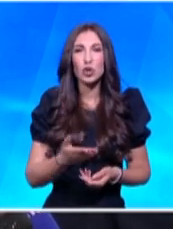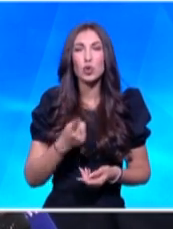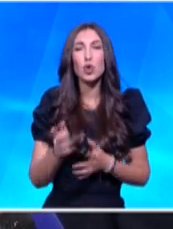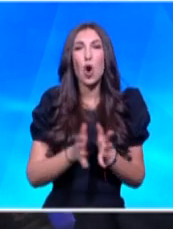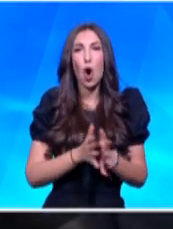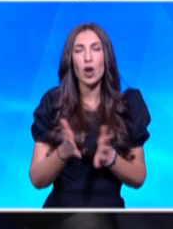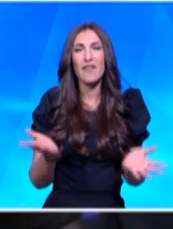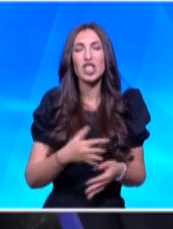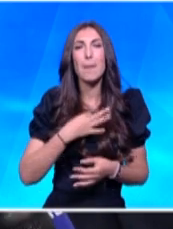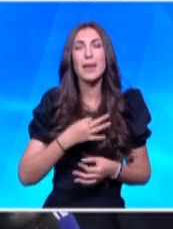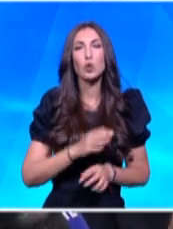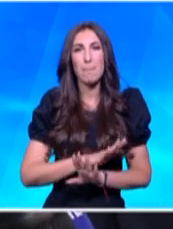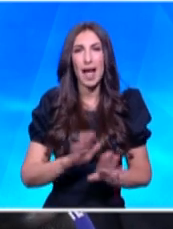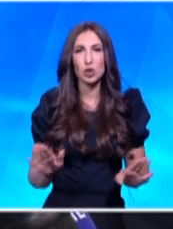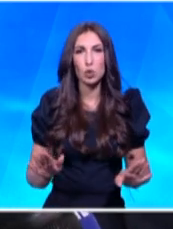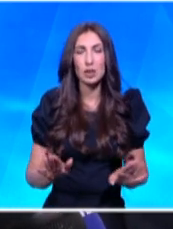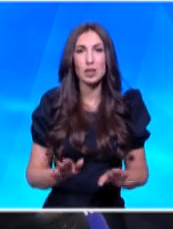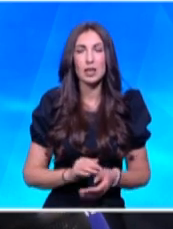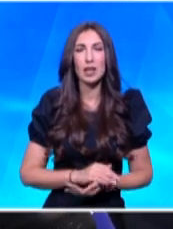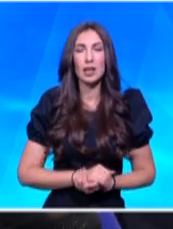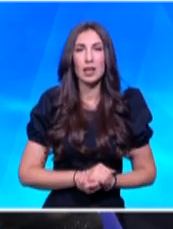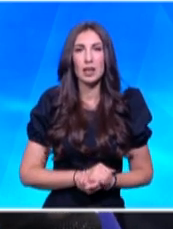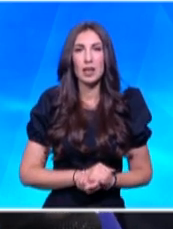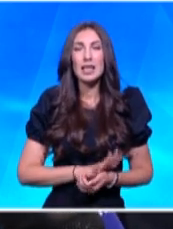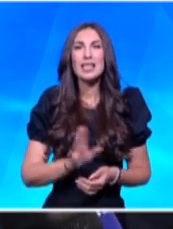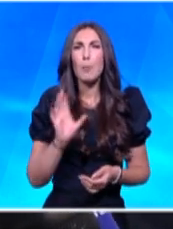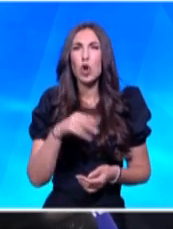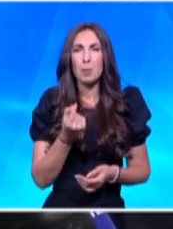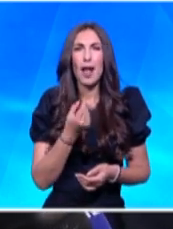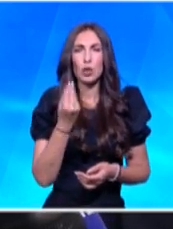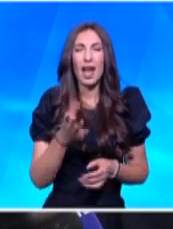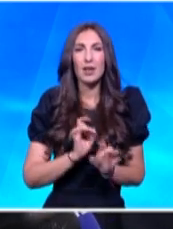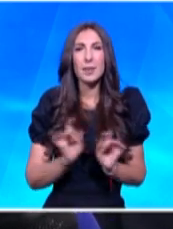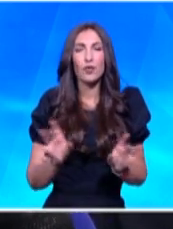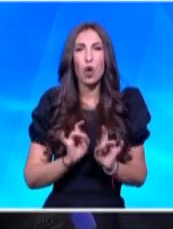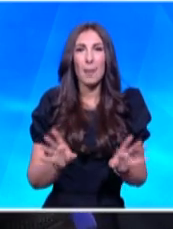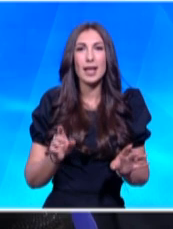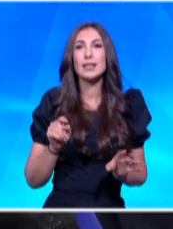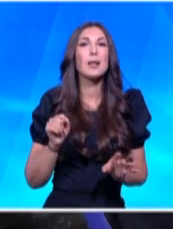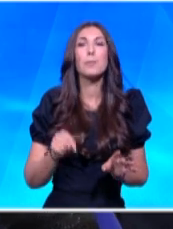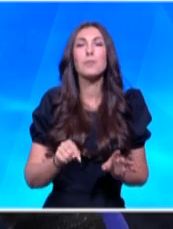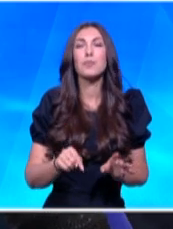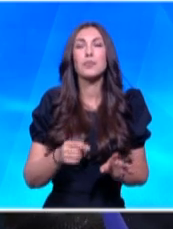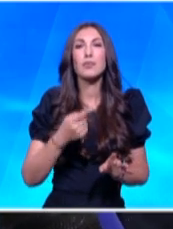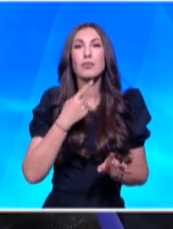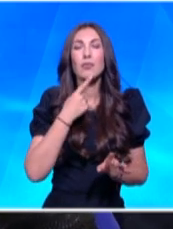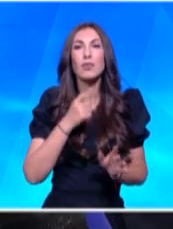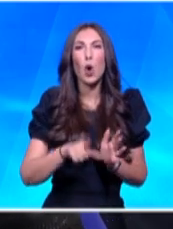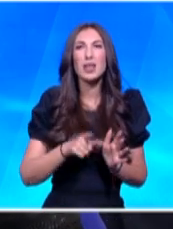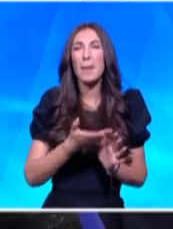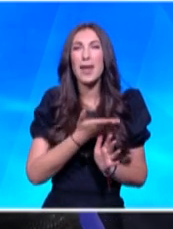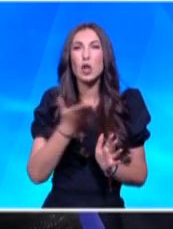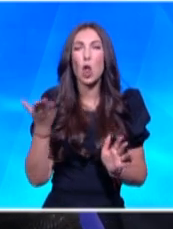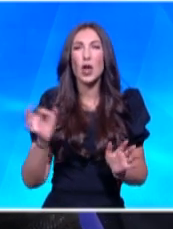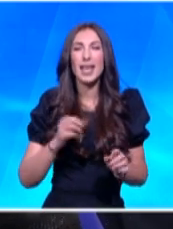хората са в безопасност вече. Само да довърша още с малко информация. От Националния институт по метеорология и